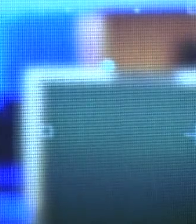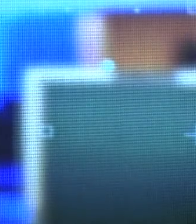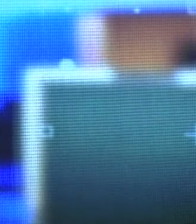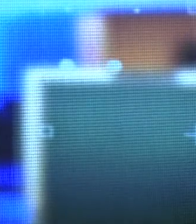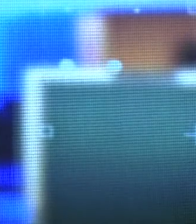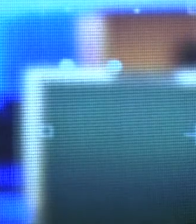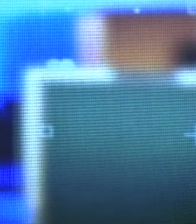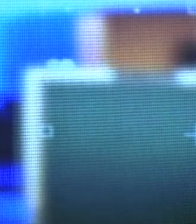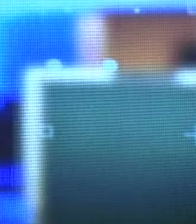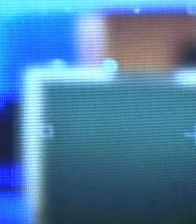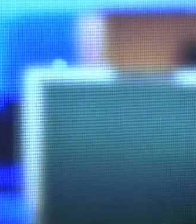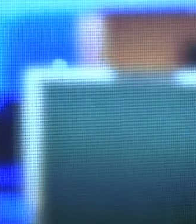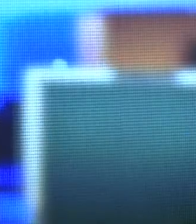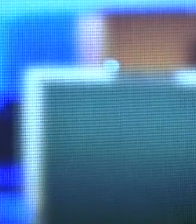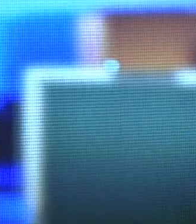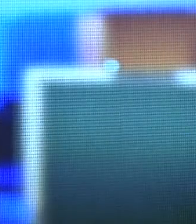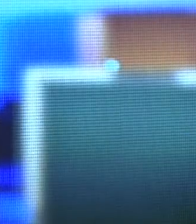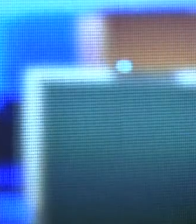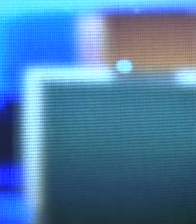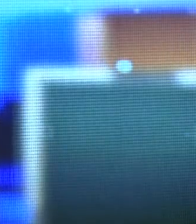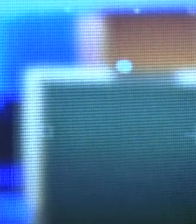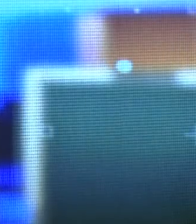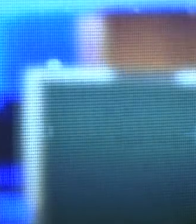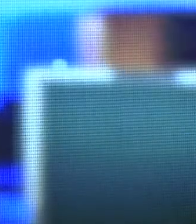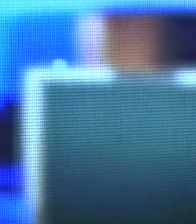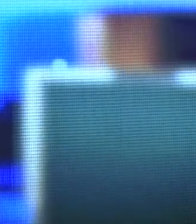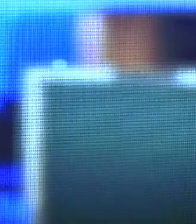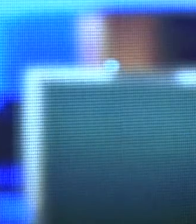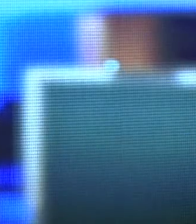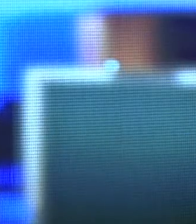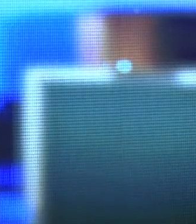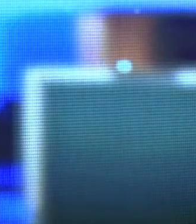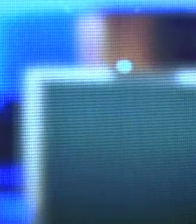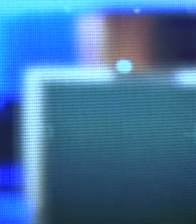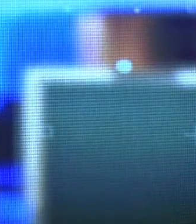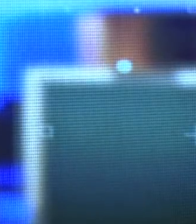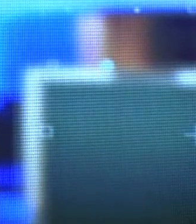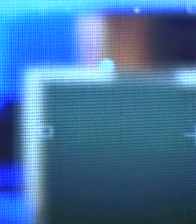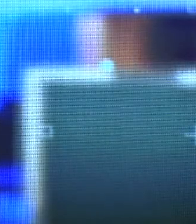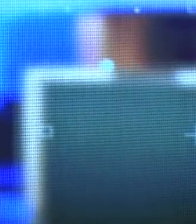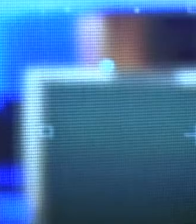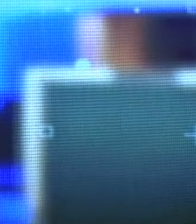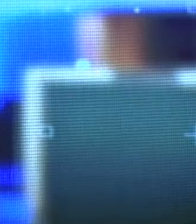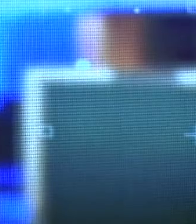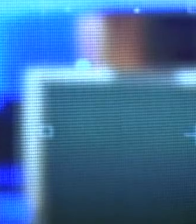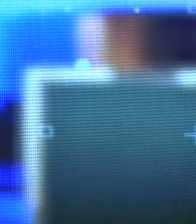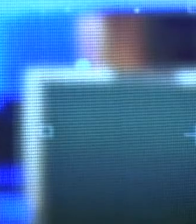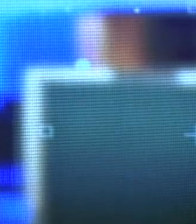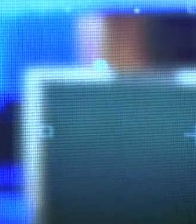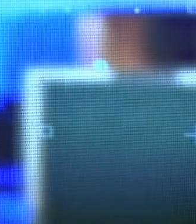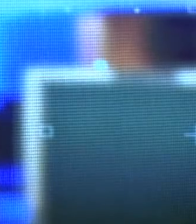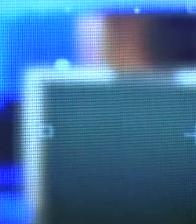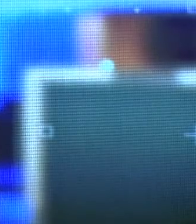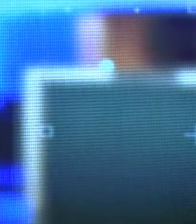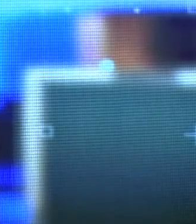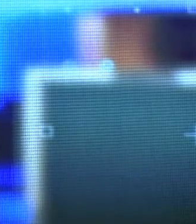ширээ түүхийн 50-60 хувийг боловсруулах ёстой гэдгийг улсын хурал дахь хөдөө аж ахуйн хөгжлийг дэмжих экспортыг нэмэгдүүлэх зорилготой лобби бүлгийнхэн